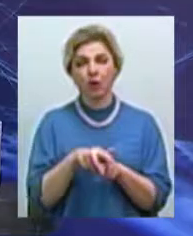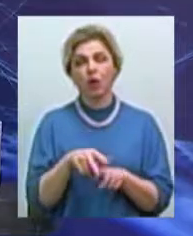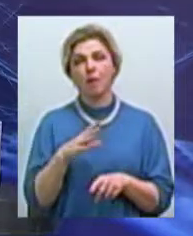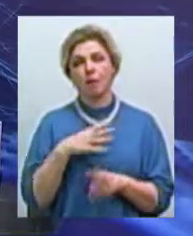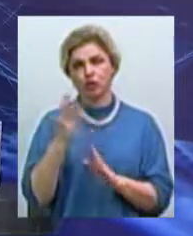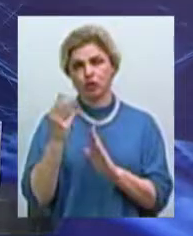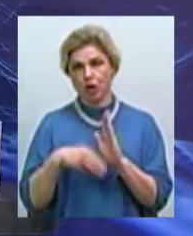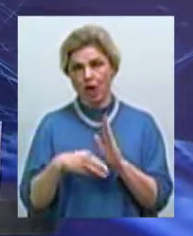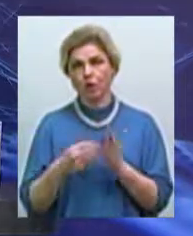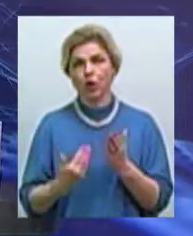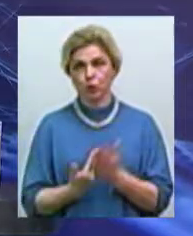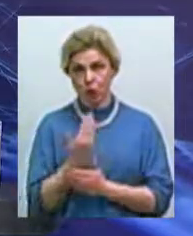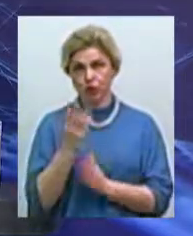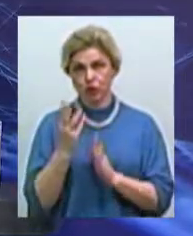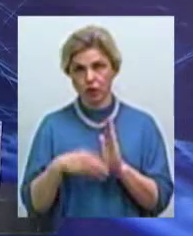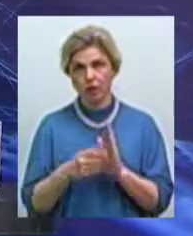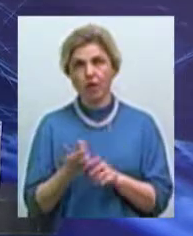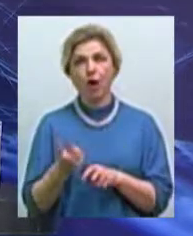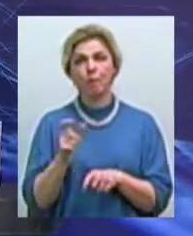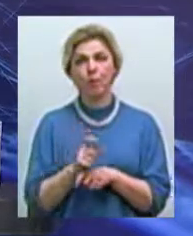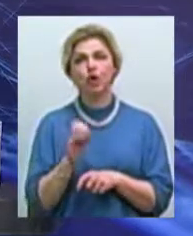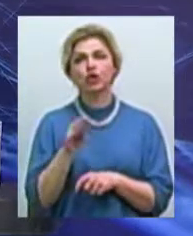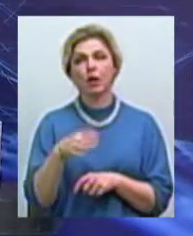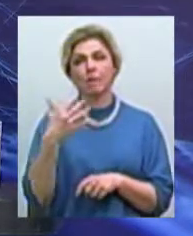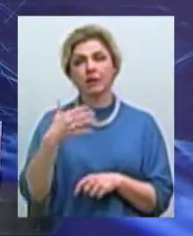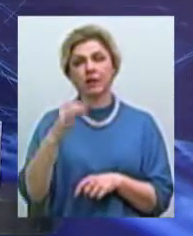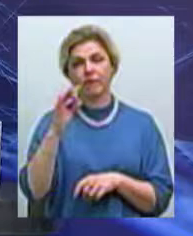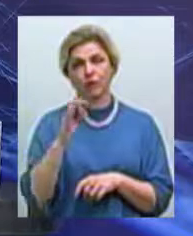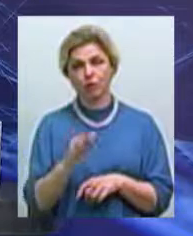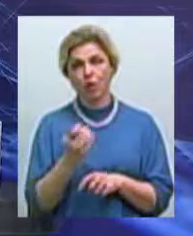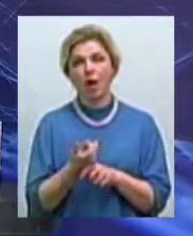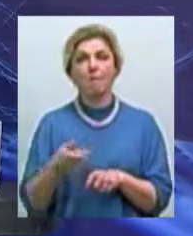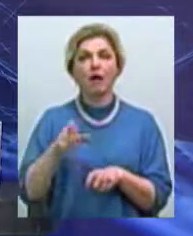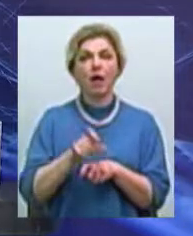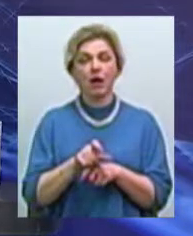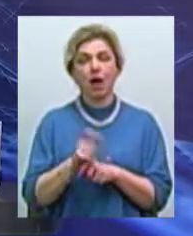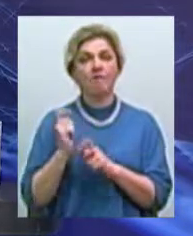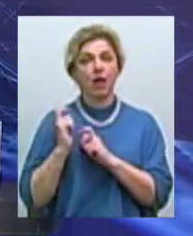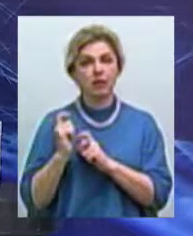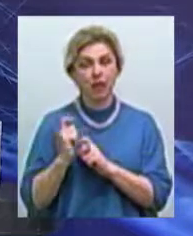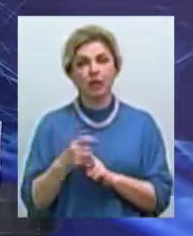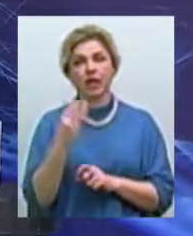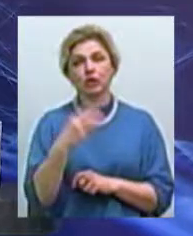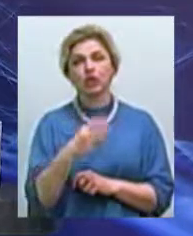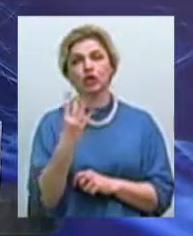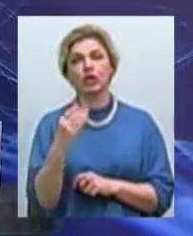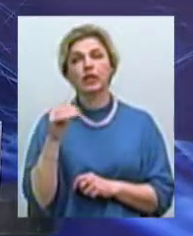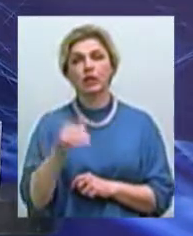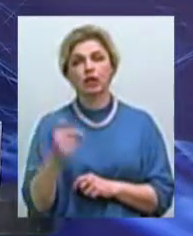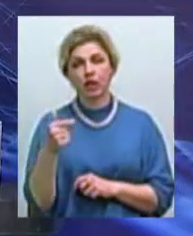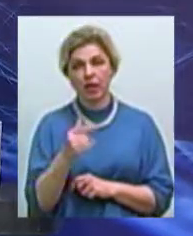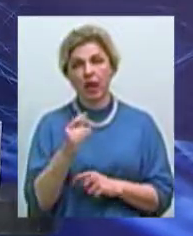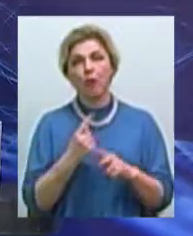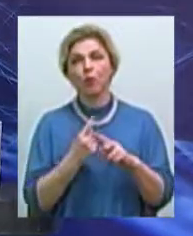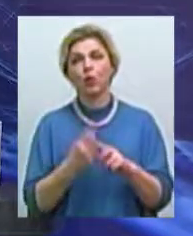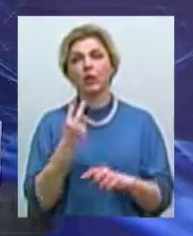санкціям нові штрафи, в нього більше, ніж на 50% було перевантаження, 34 тисячі гривень і 2 тисячі